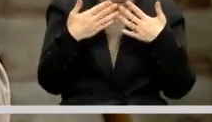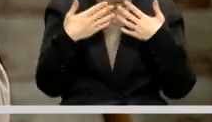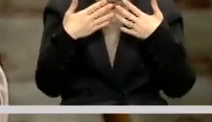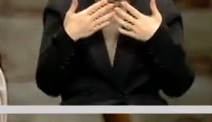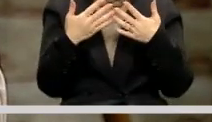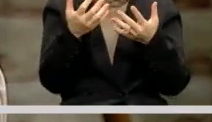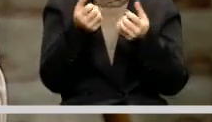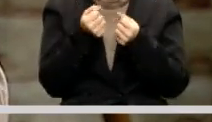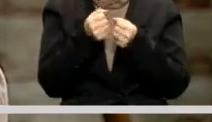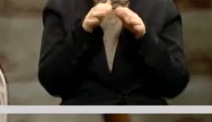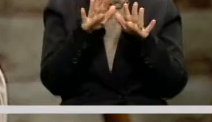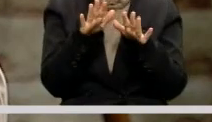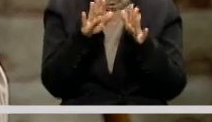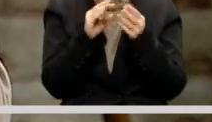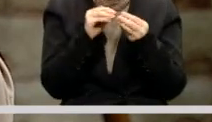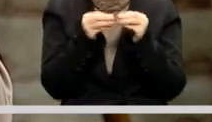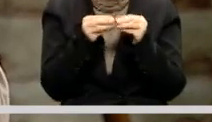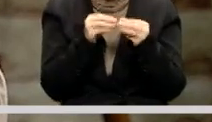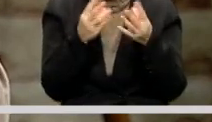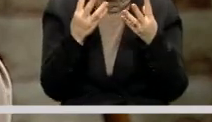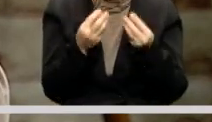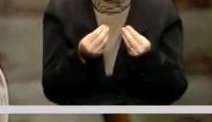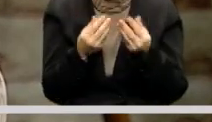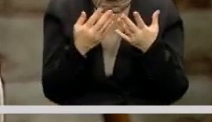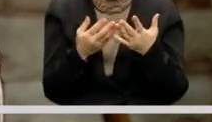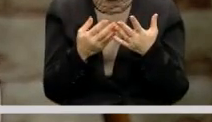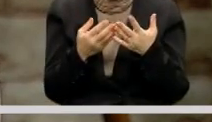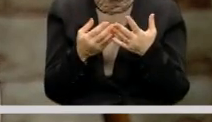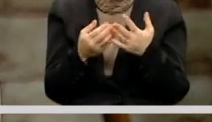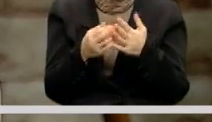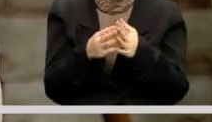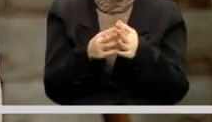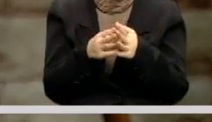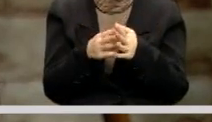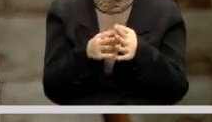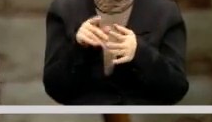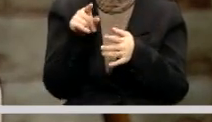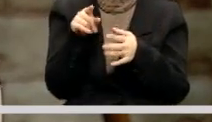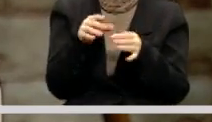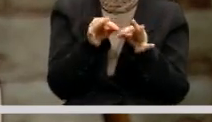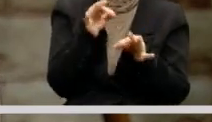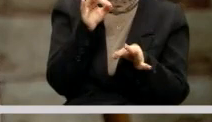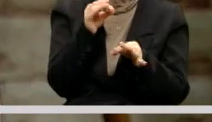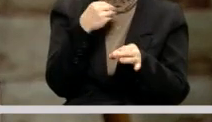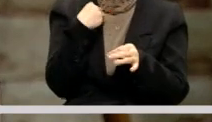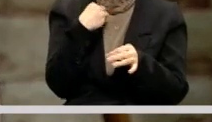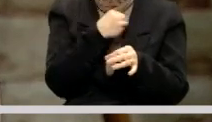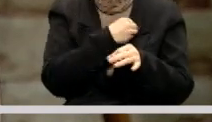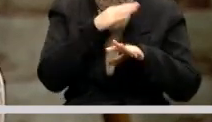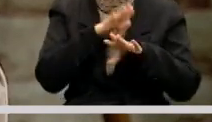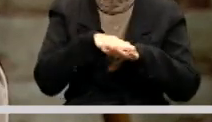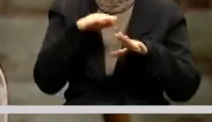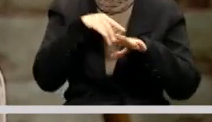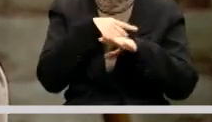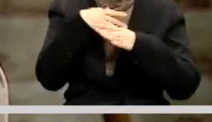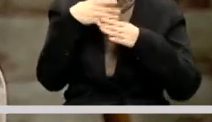onlarca, yüzlerce mikro uyanma, mikro arousal dediğimiz durumları yaşıyor. Bu kişilerde tedavi verdiğinizde